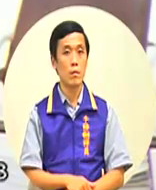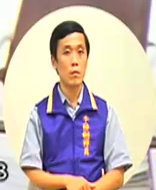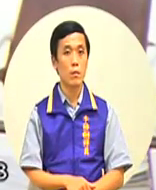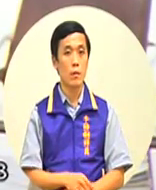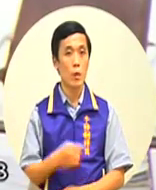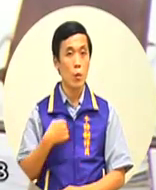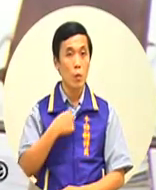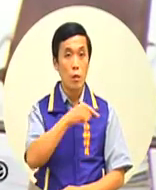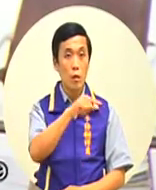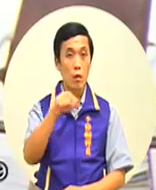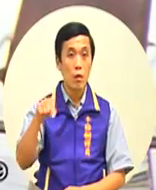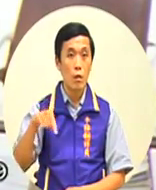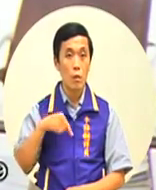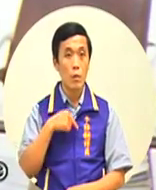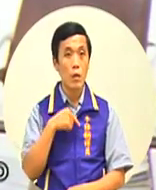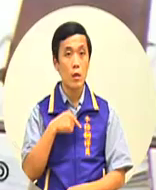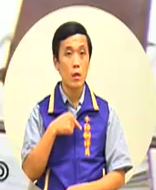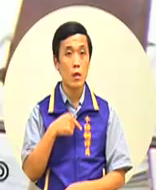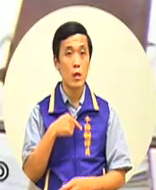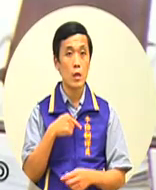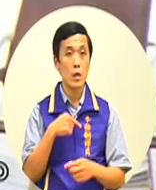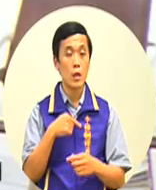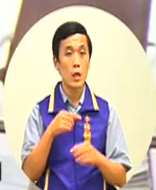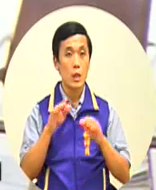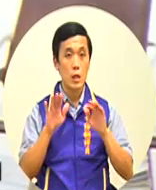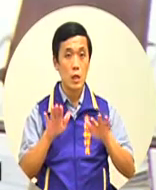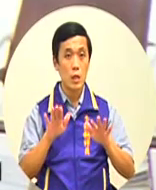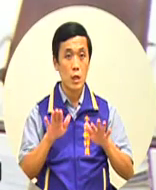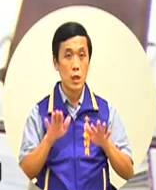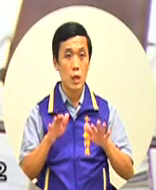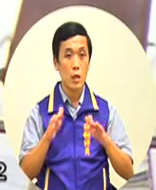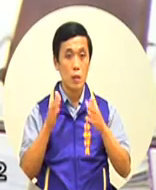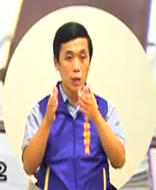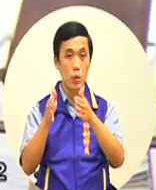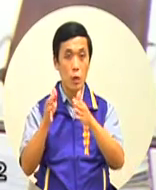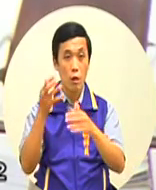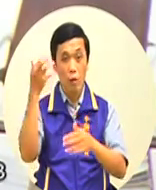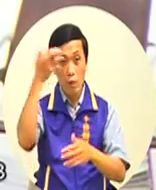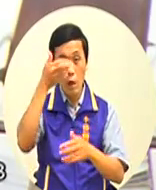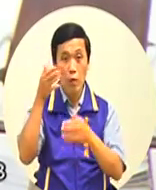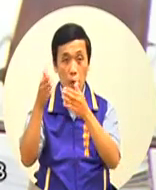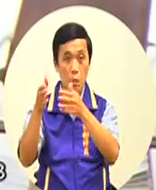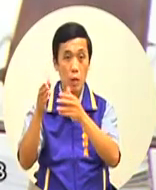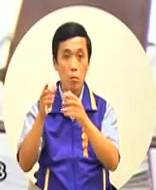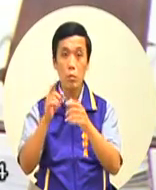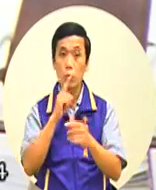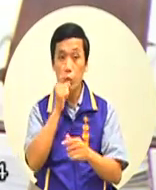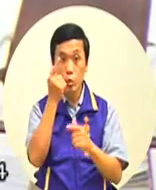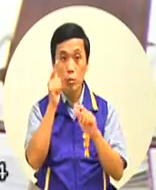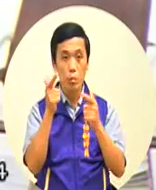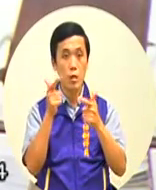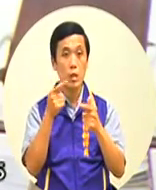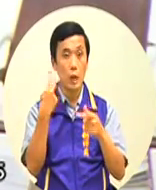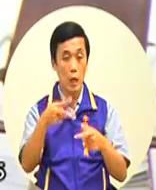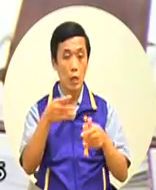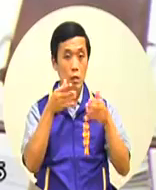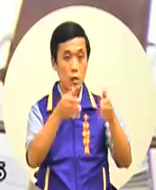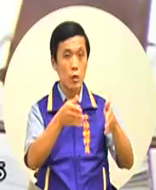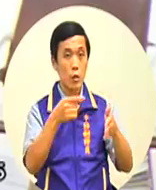呐，现在不只是为了我们的长辈，也要更要为了我们的下一代来着想，